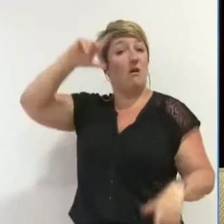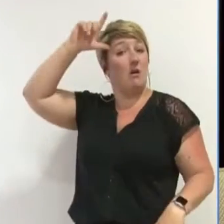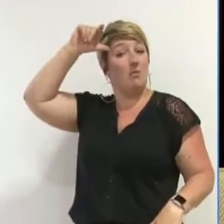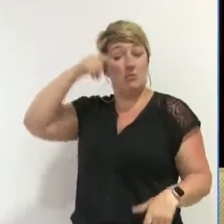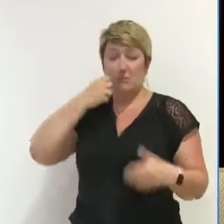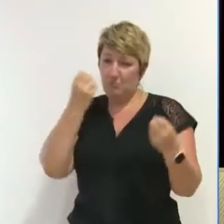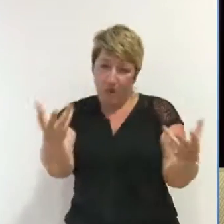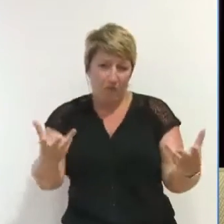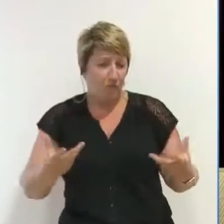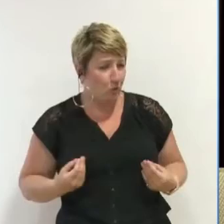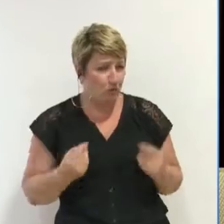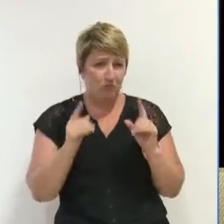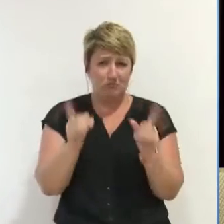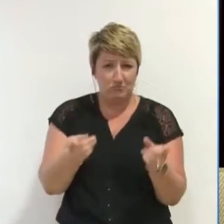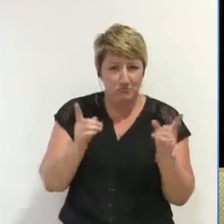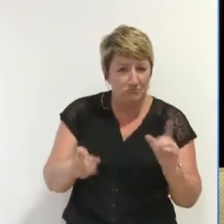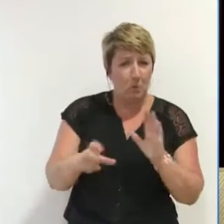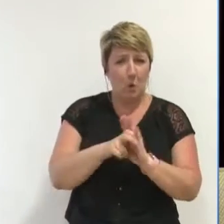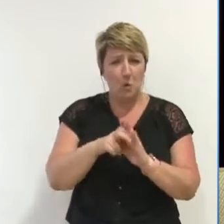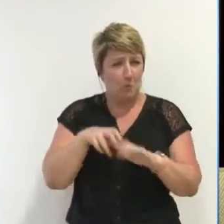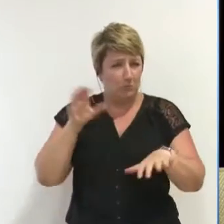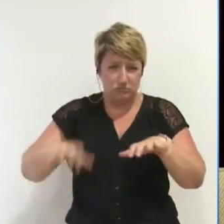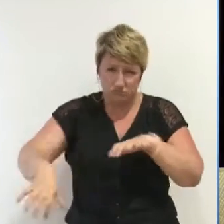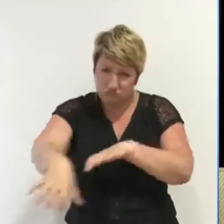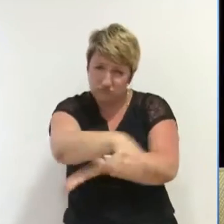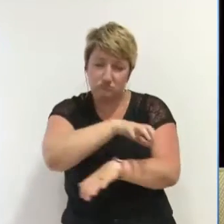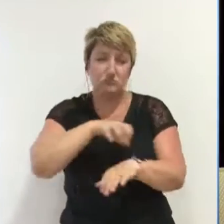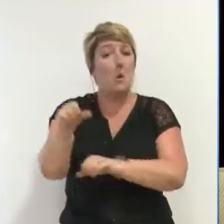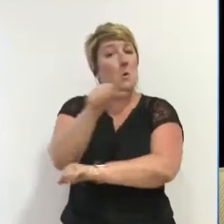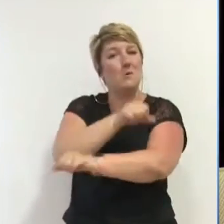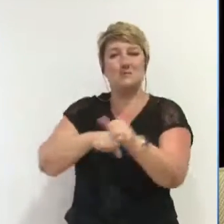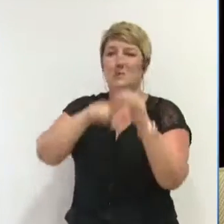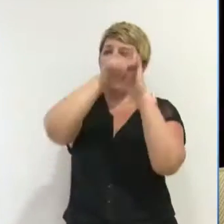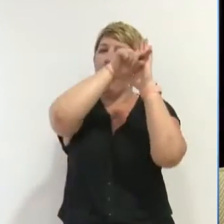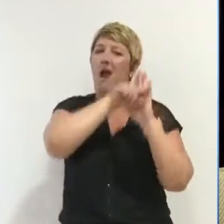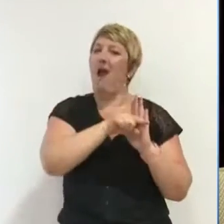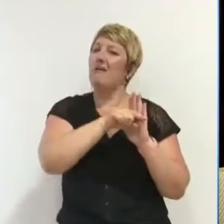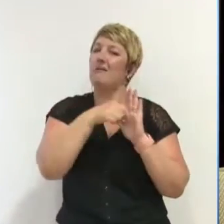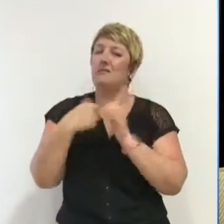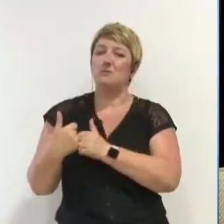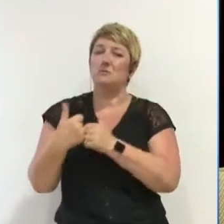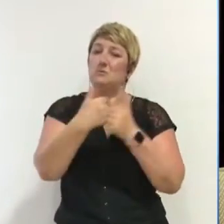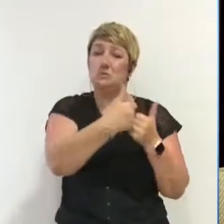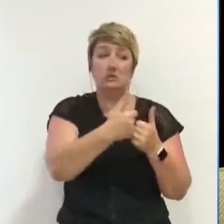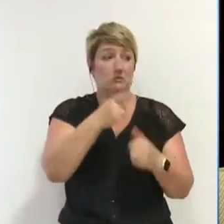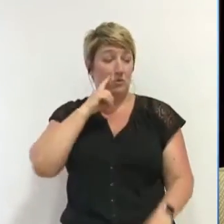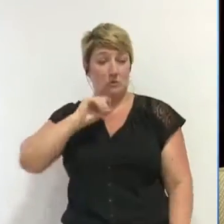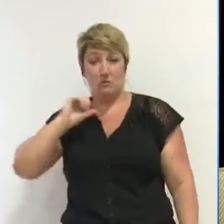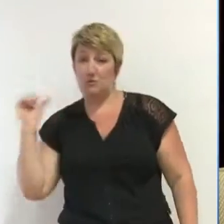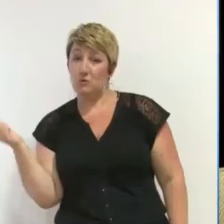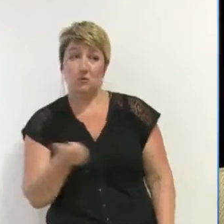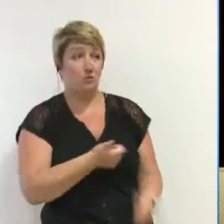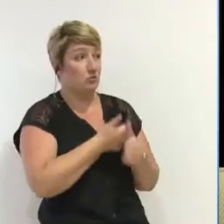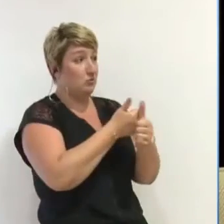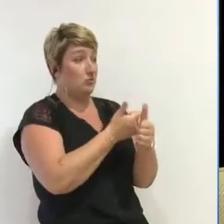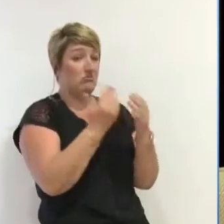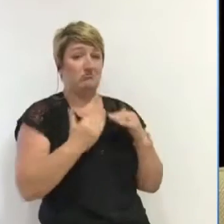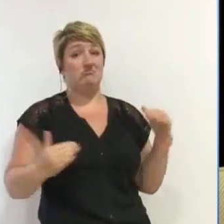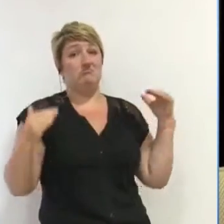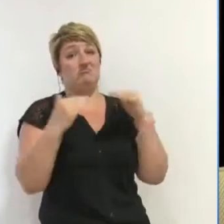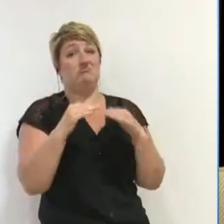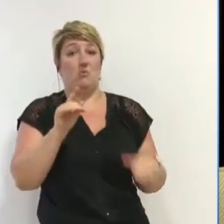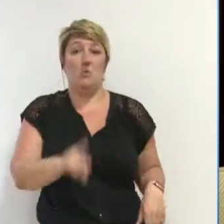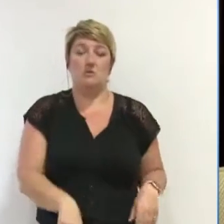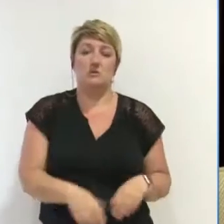comme partout ailleurs, sous la simple condition du respect de la règle qui s'applique à tous et à toutes indifféremment. Vos hésitations ont eu